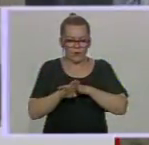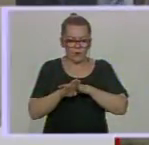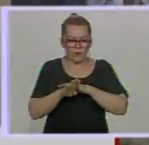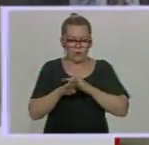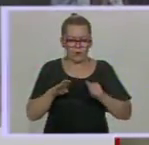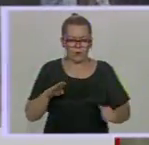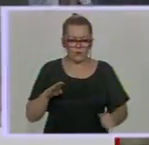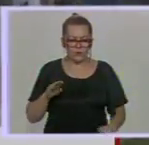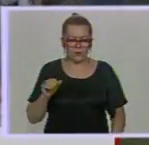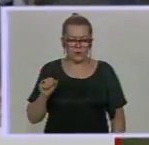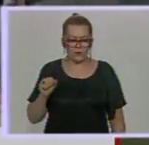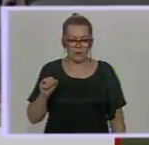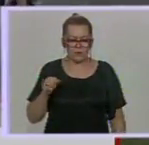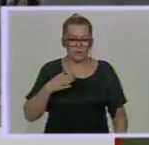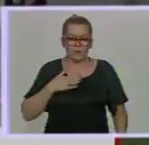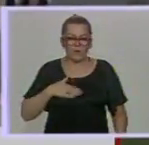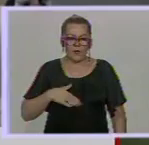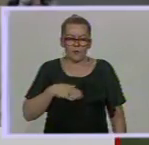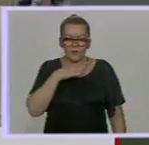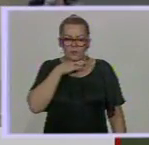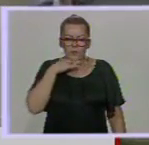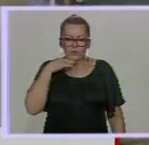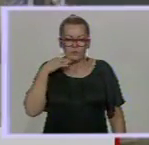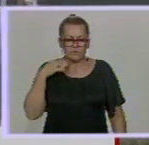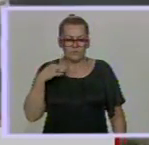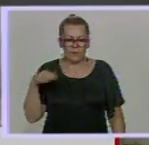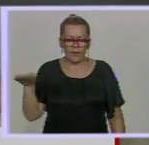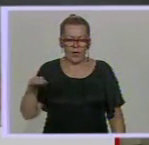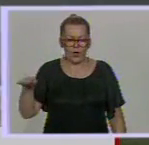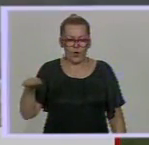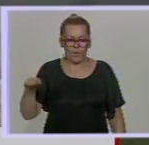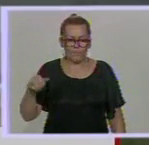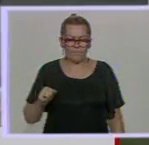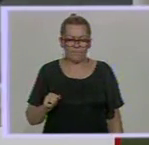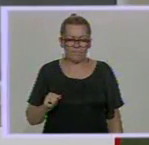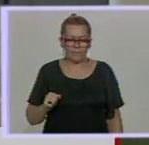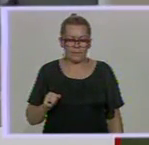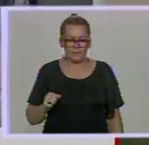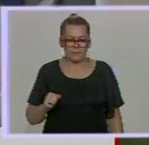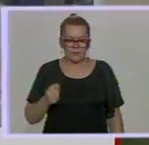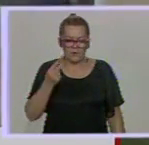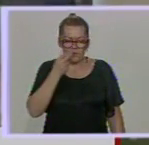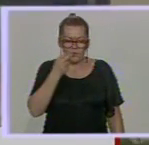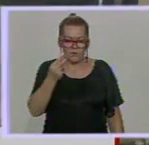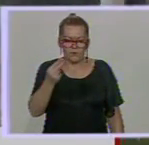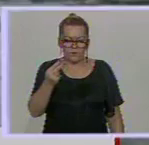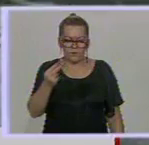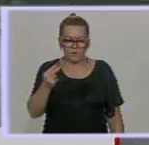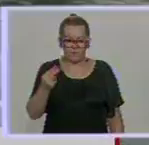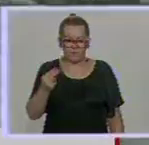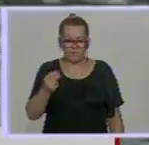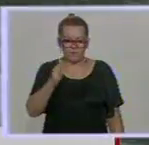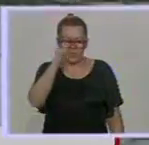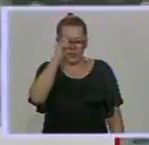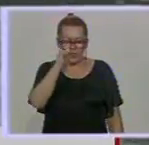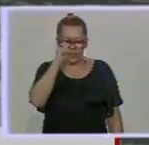trecut. Și ce ne-a plăcut și mai mult e că ai noștri copilași au beneficiat de oportunitatea oferită de capitan de a le